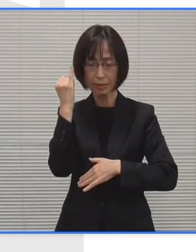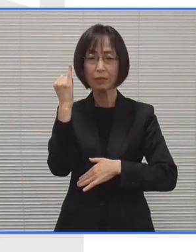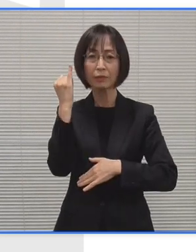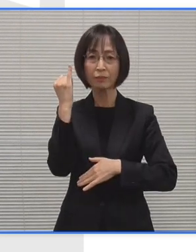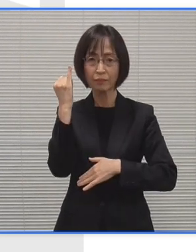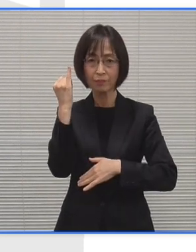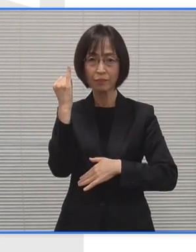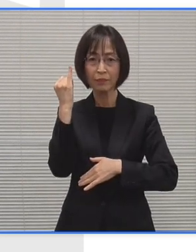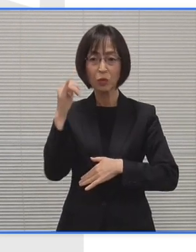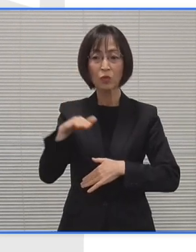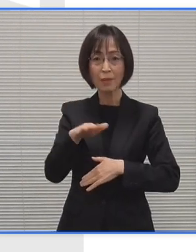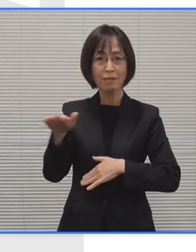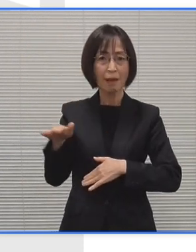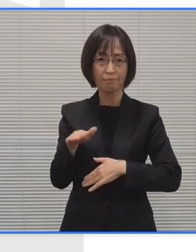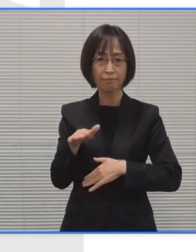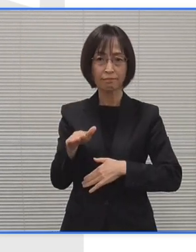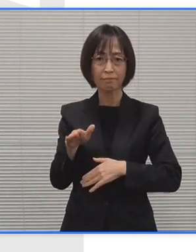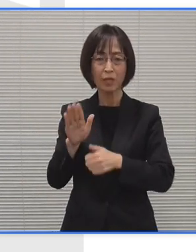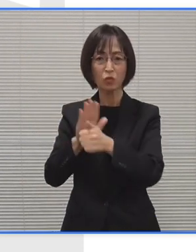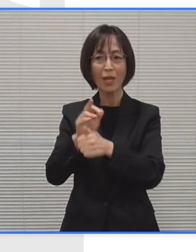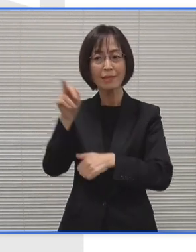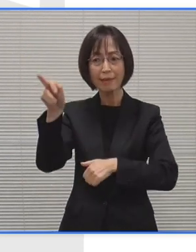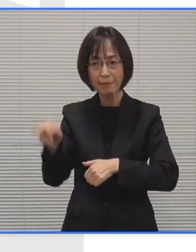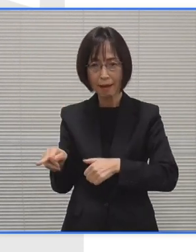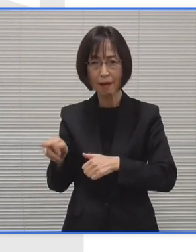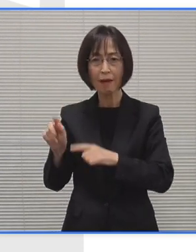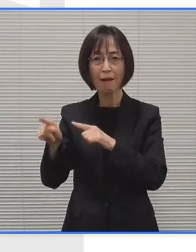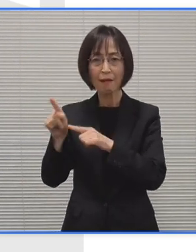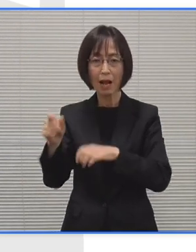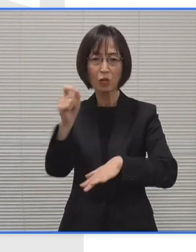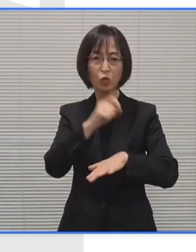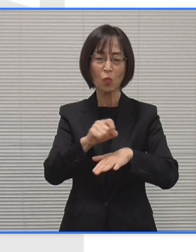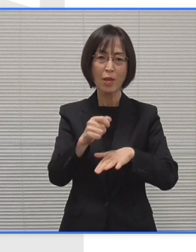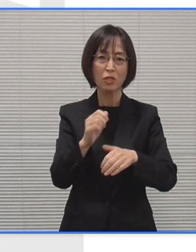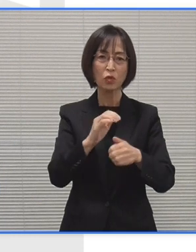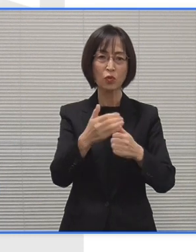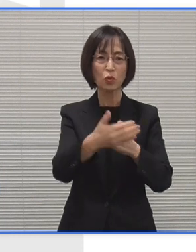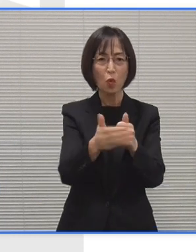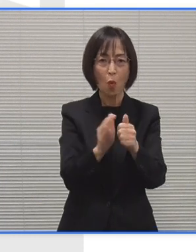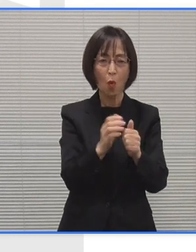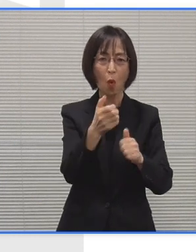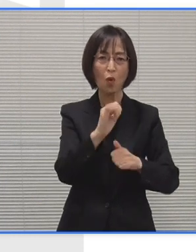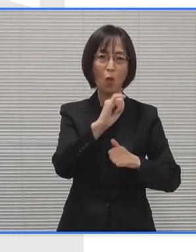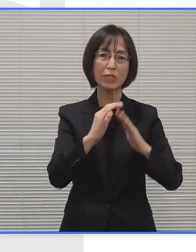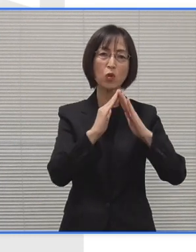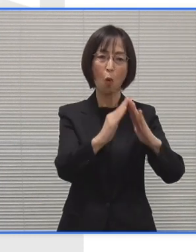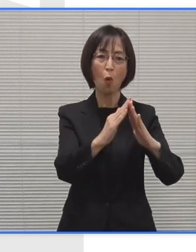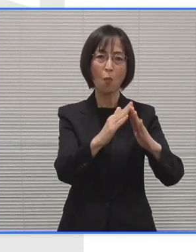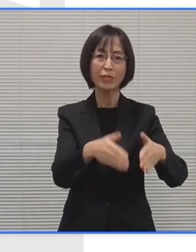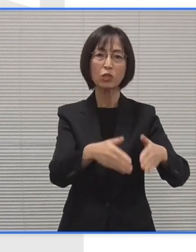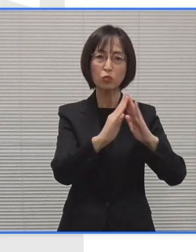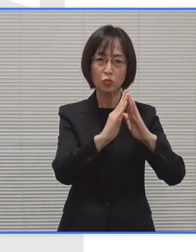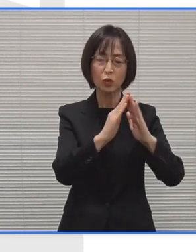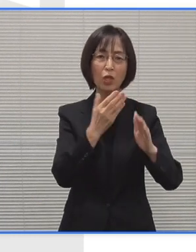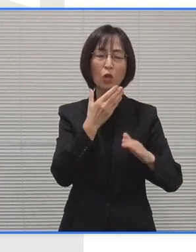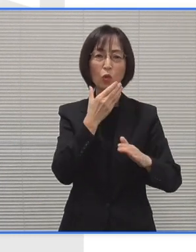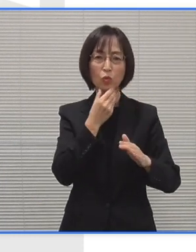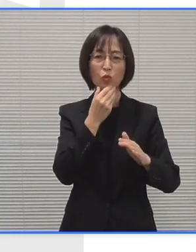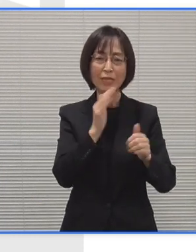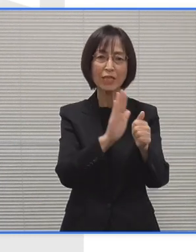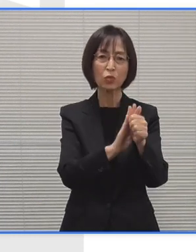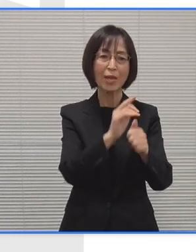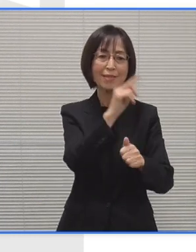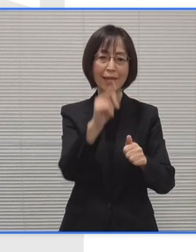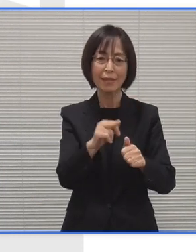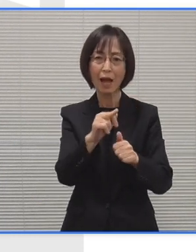、そうした方には救援センターから特別養護老人ホームに設けていただく福祉救援センターに移っ